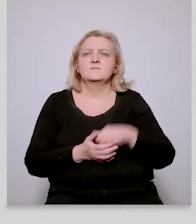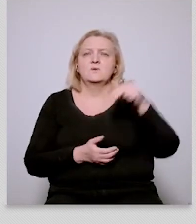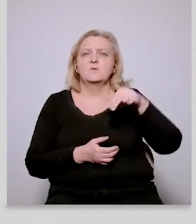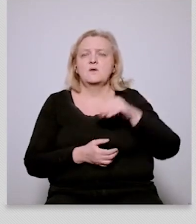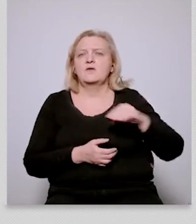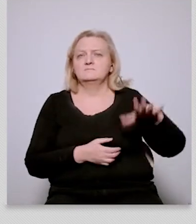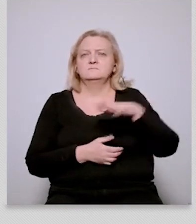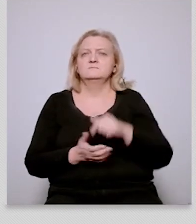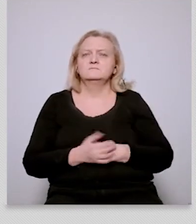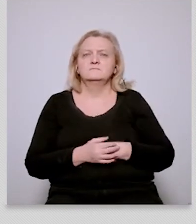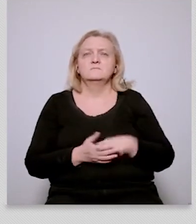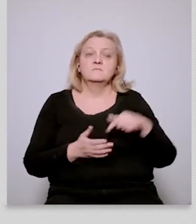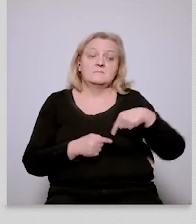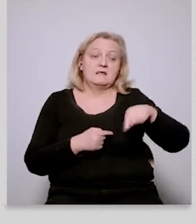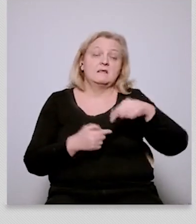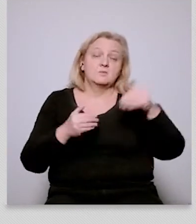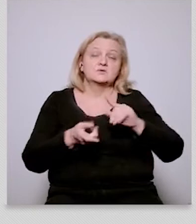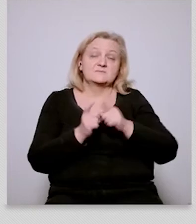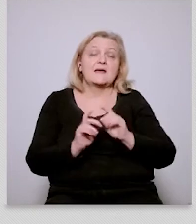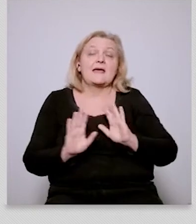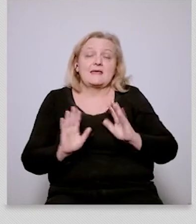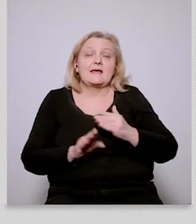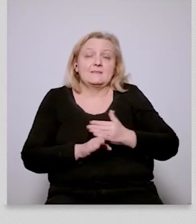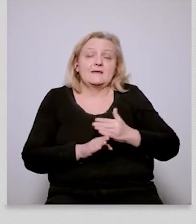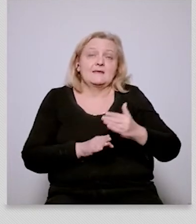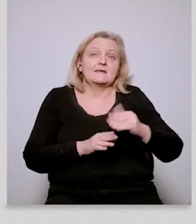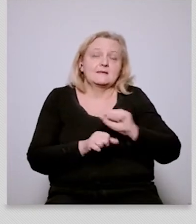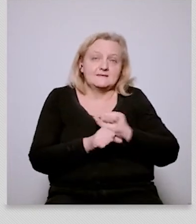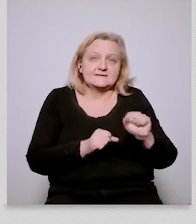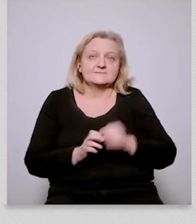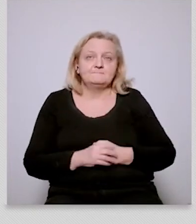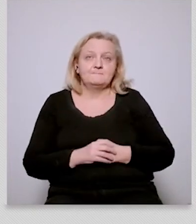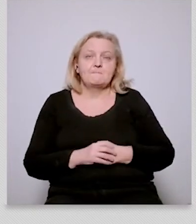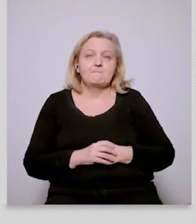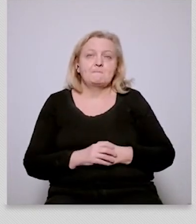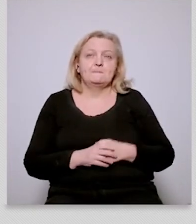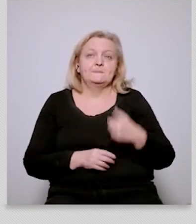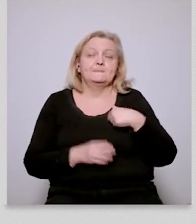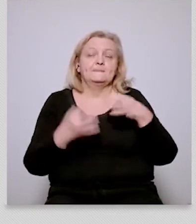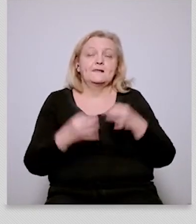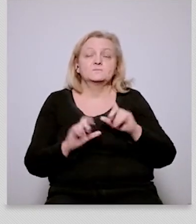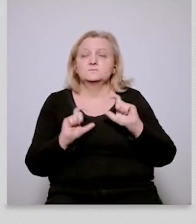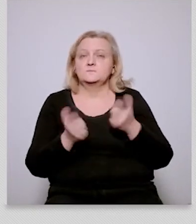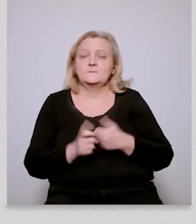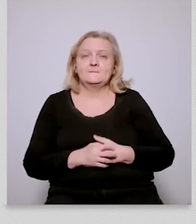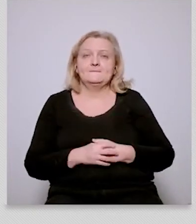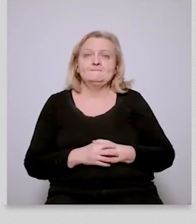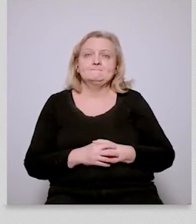Europejskiej to się może wkrótce zmienić ale na razie cały czas tak jest i tutaj pomijamy też to że